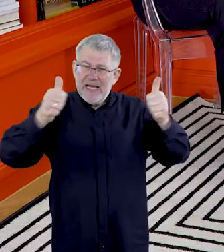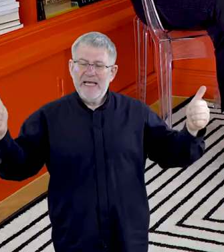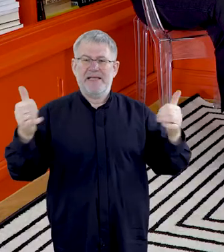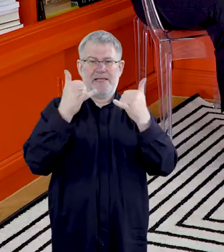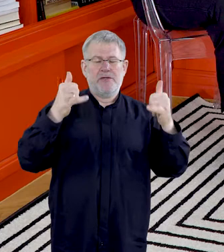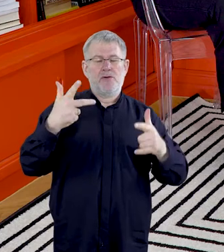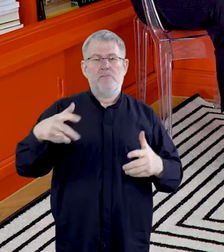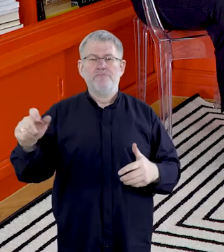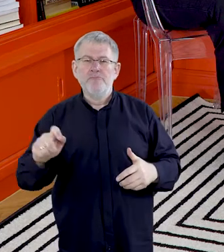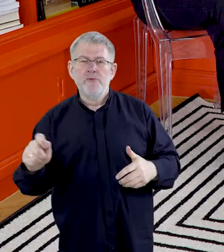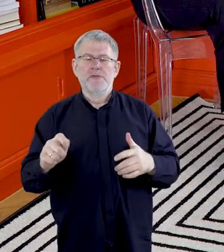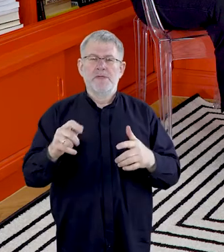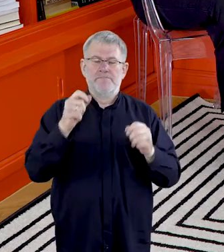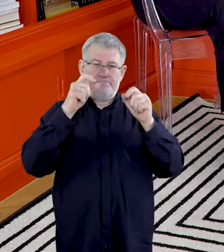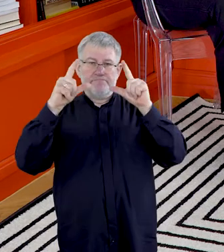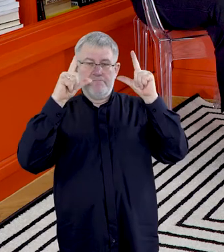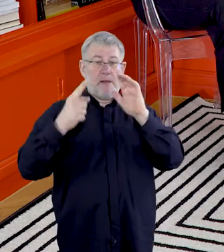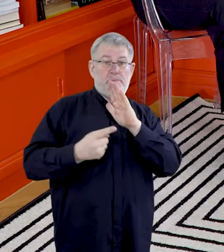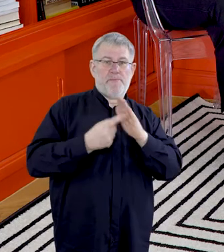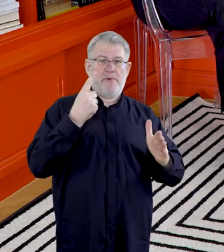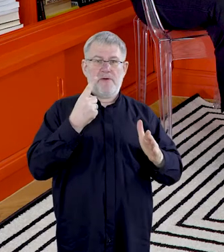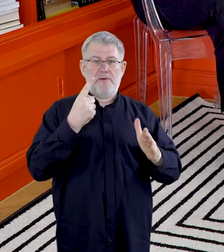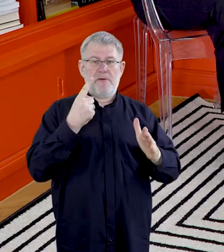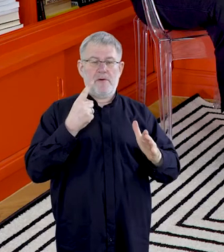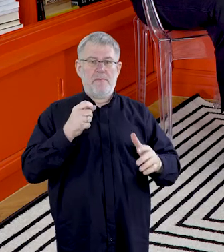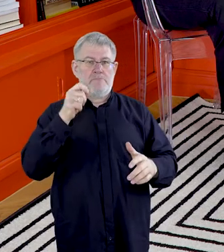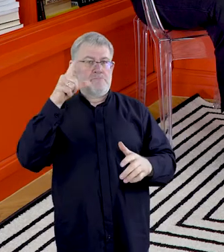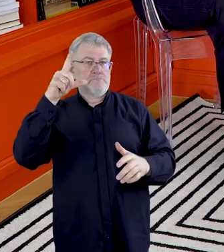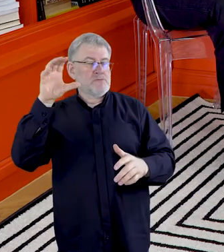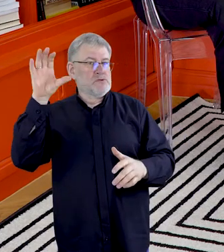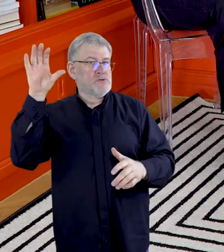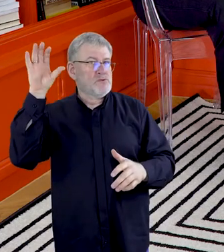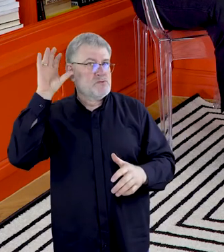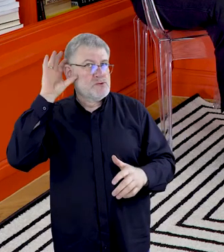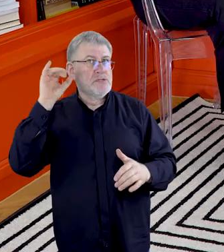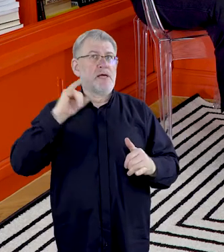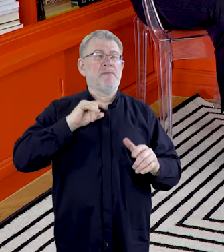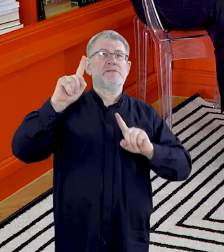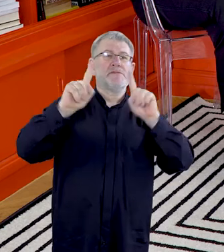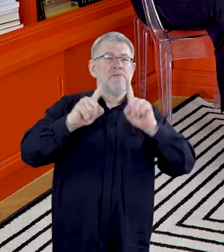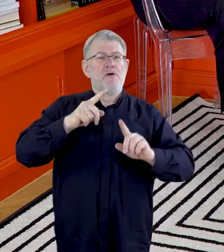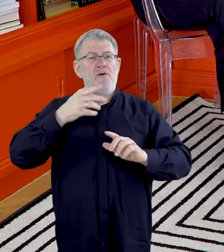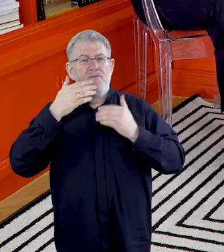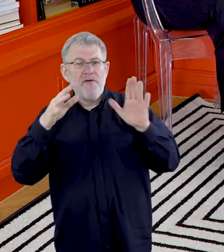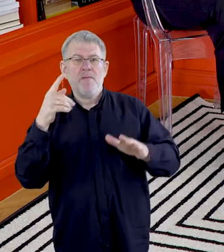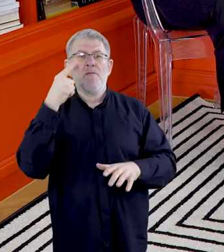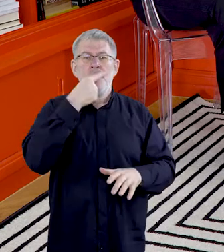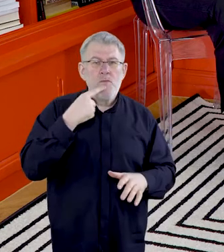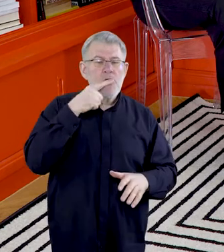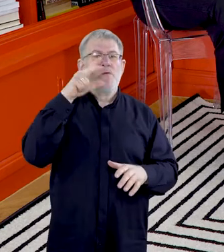To budzi takie troszeczkę na pierwszy odruch słyszenia tego, jak my czasami otwieramy buzię i mówimy